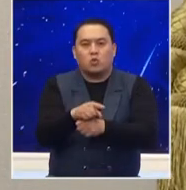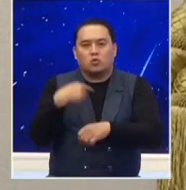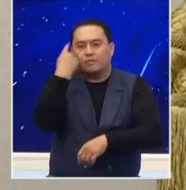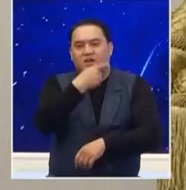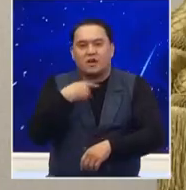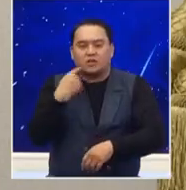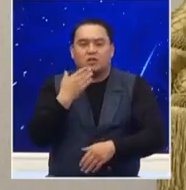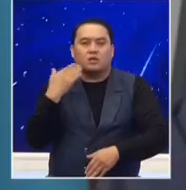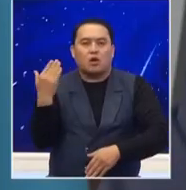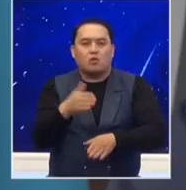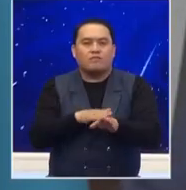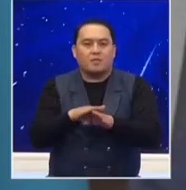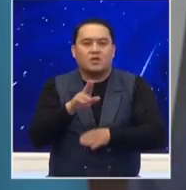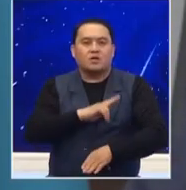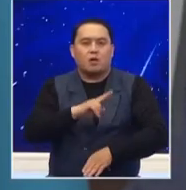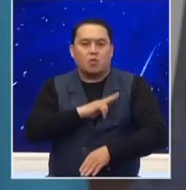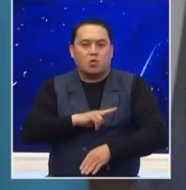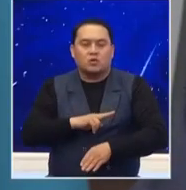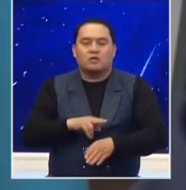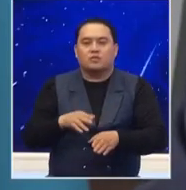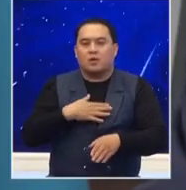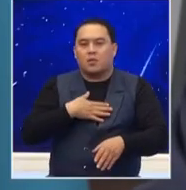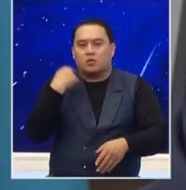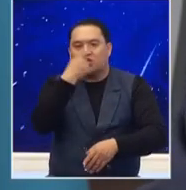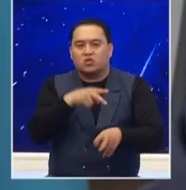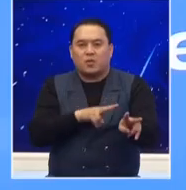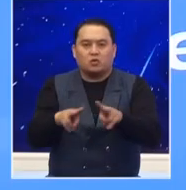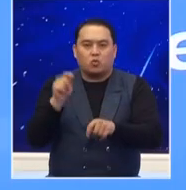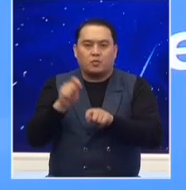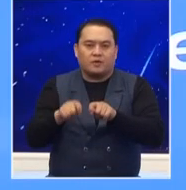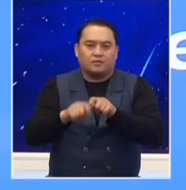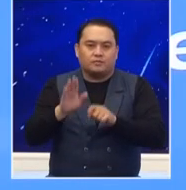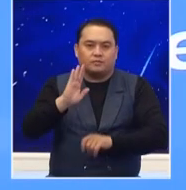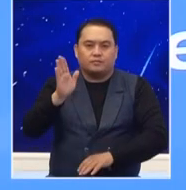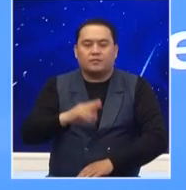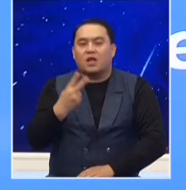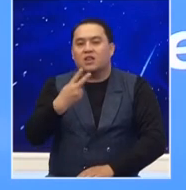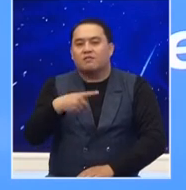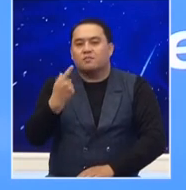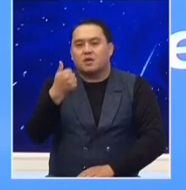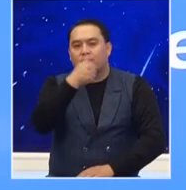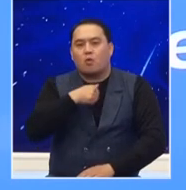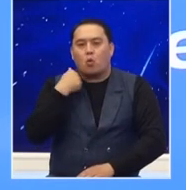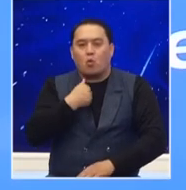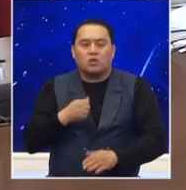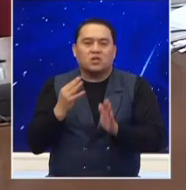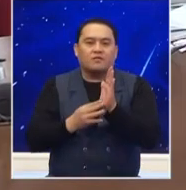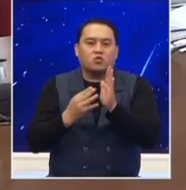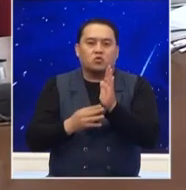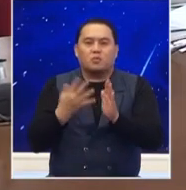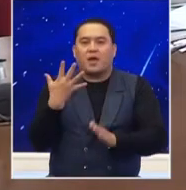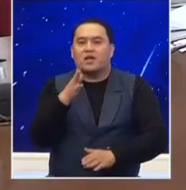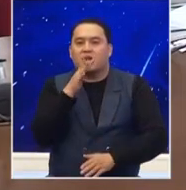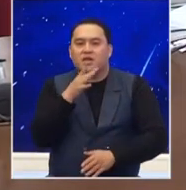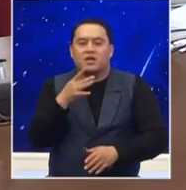уполномоченным лицам докладывать о проводимых работах. Их ход будет на моем личном контроле. В 2021-м общественность страны отметит и 95-летие